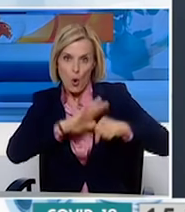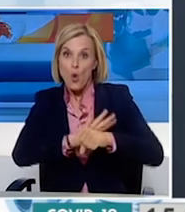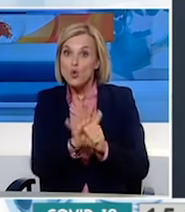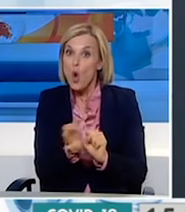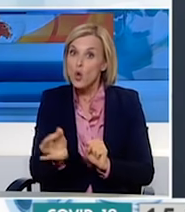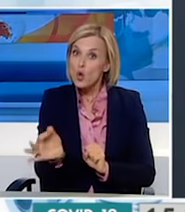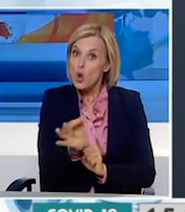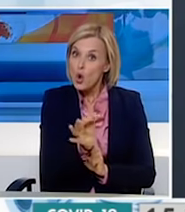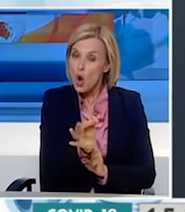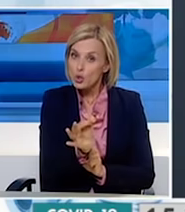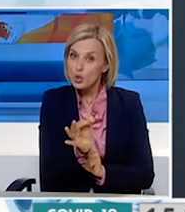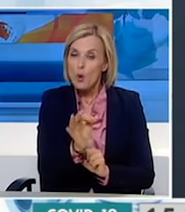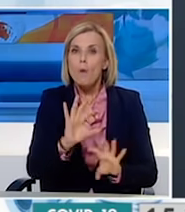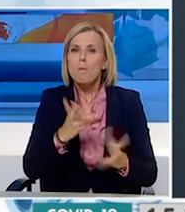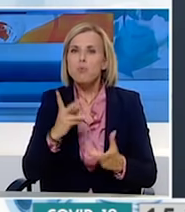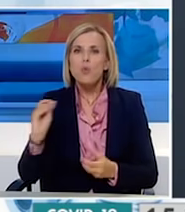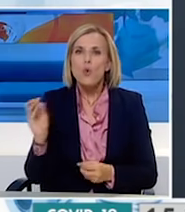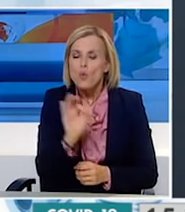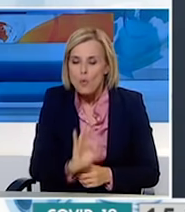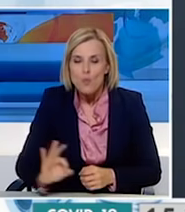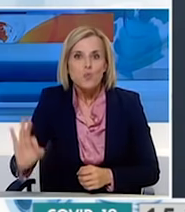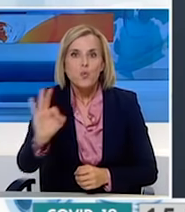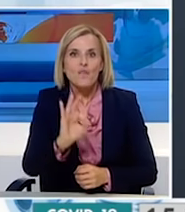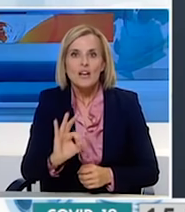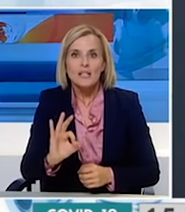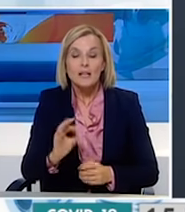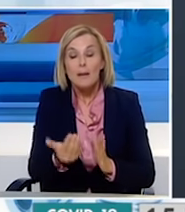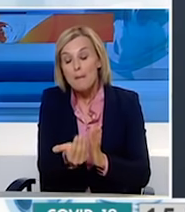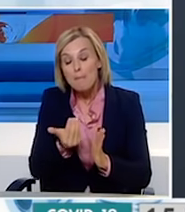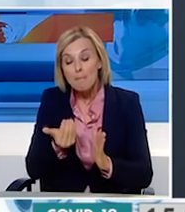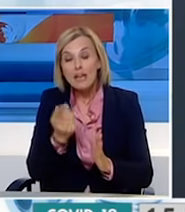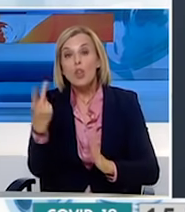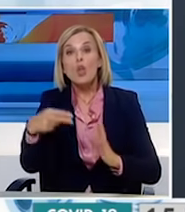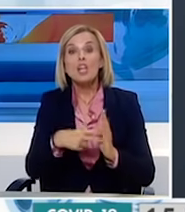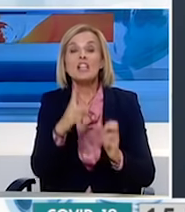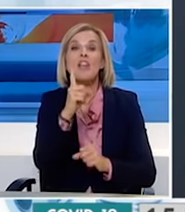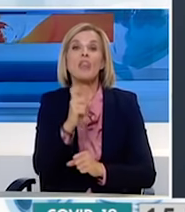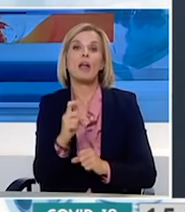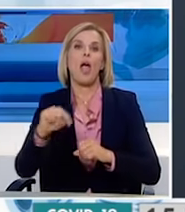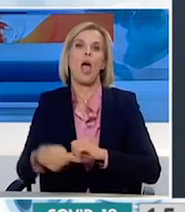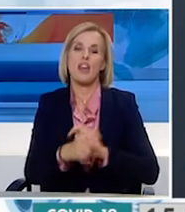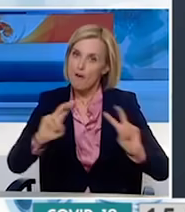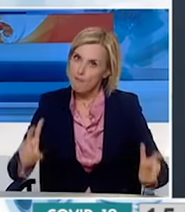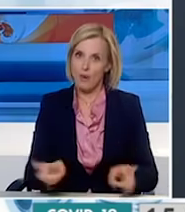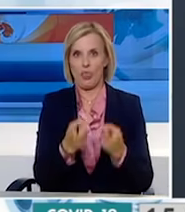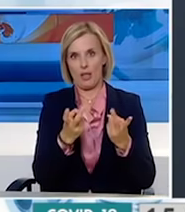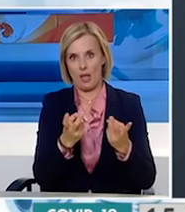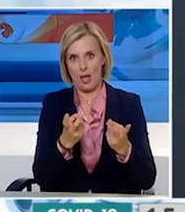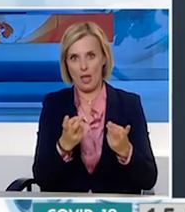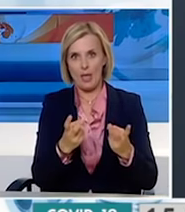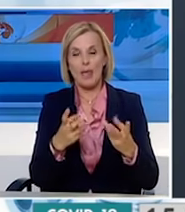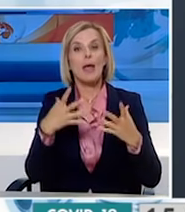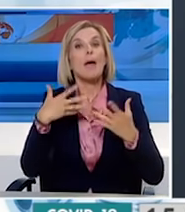να βρίσκεται στην ανθρώπινη στην κυκλοφορία στον κόσμο για πολύ πριν εντοπιστεί για πρώτη φορά σε ανθρώπους στα τέλη του 19. Και πως υπάρχει ένας